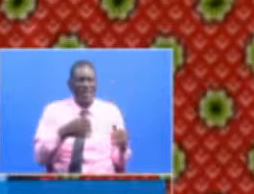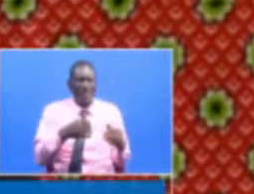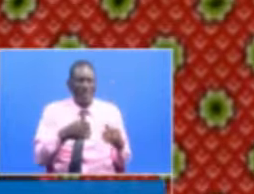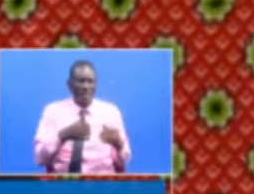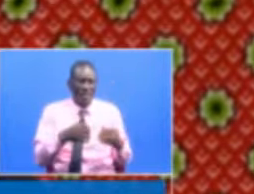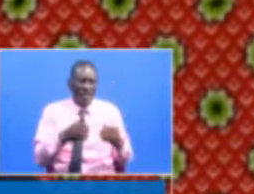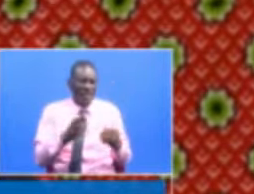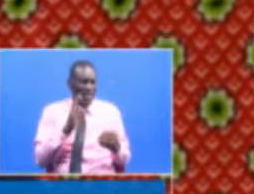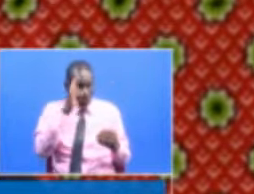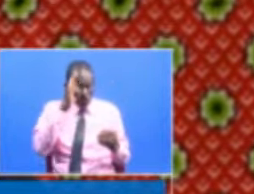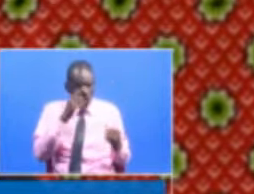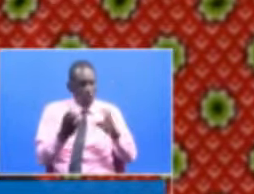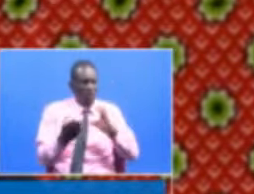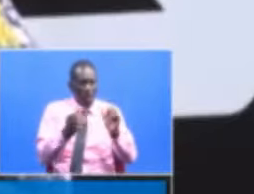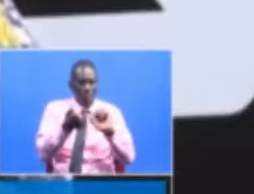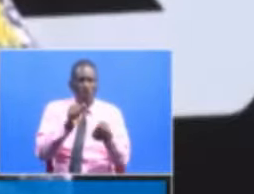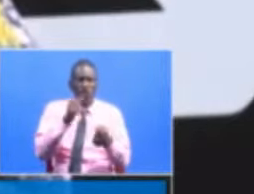climate change?